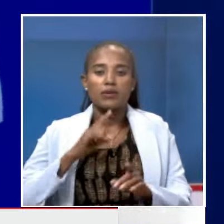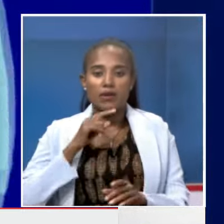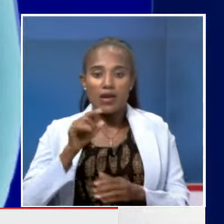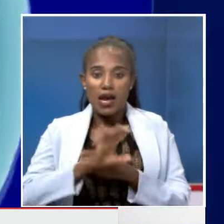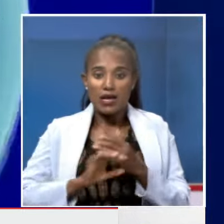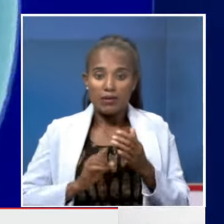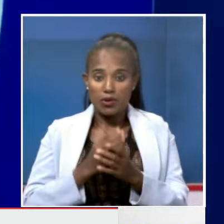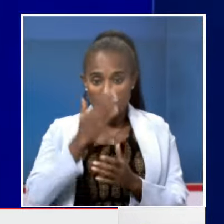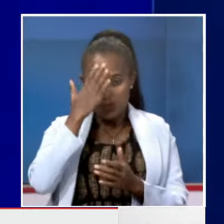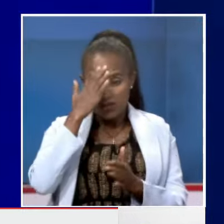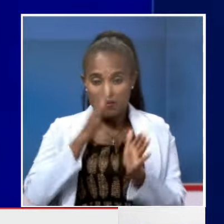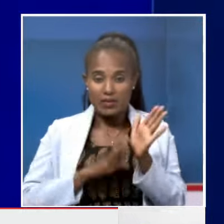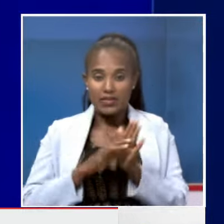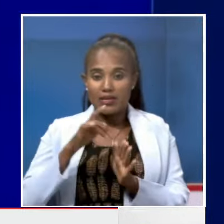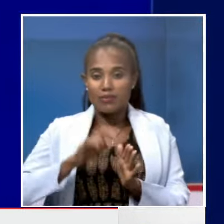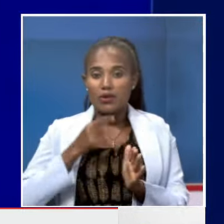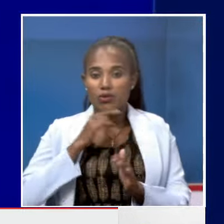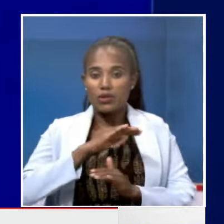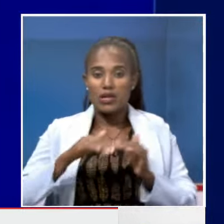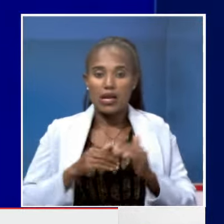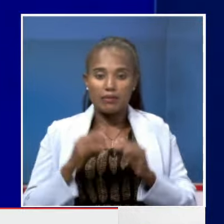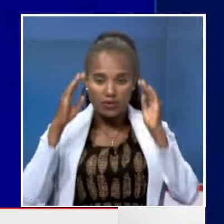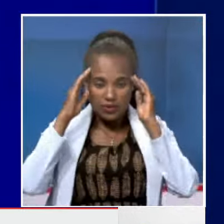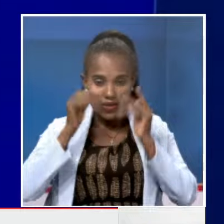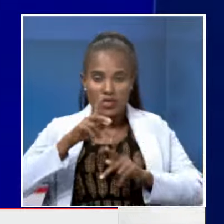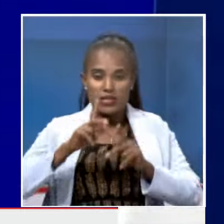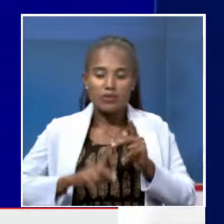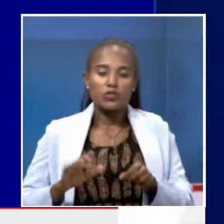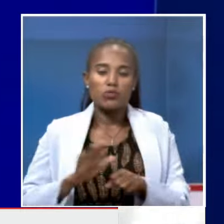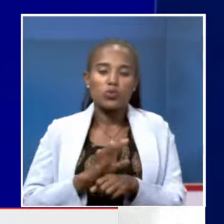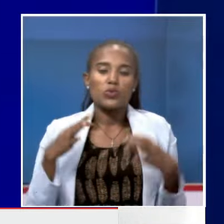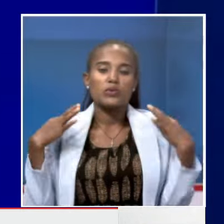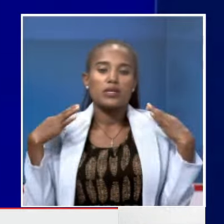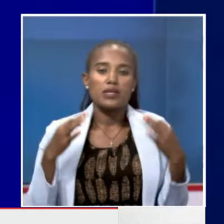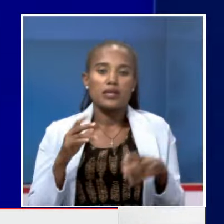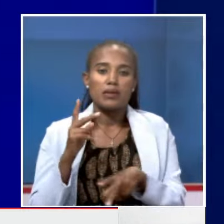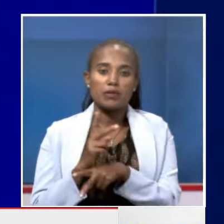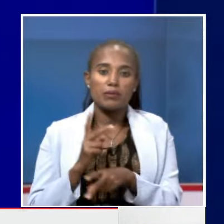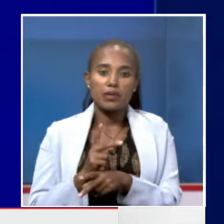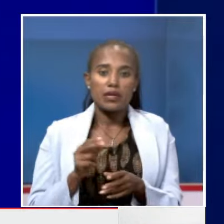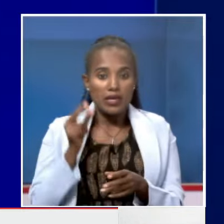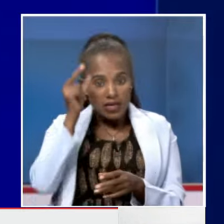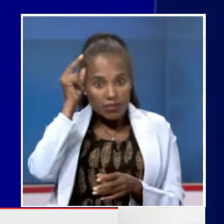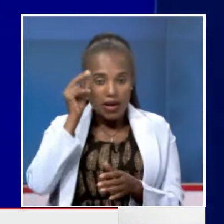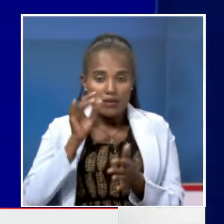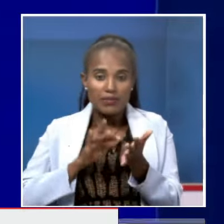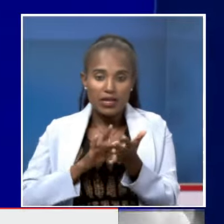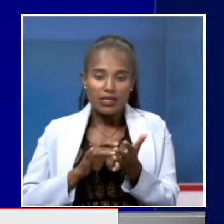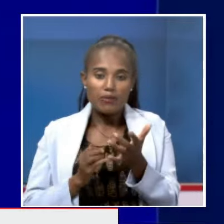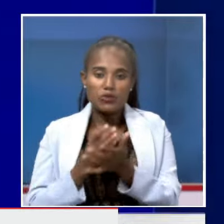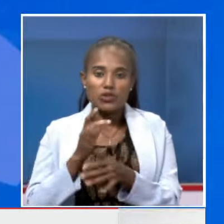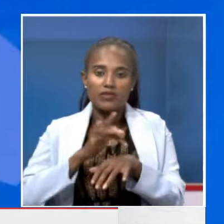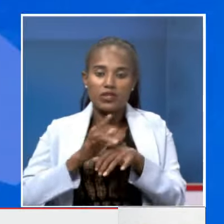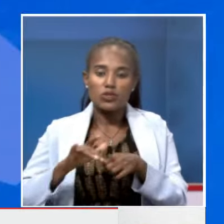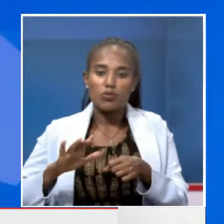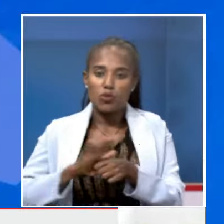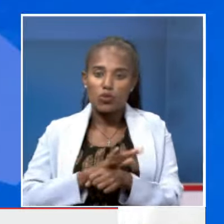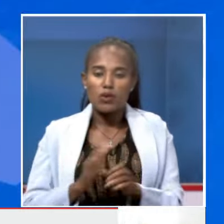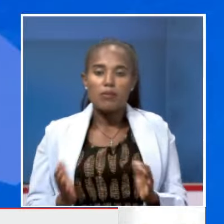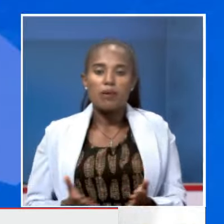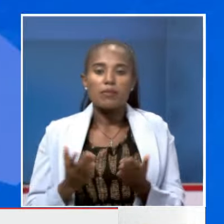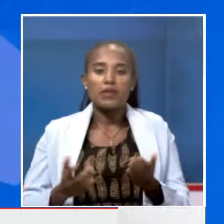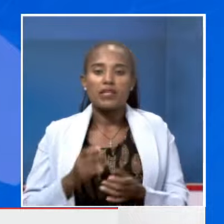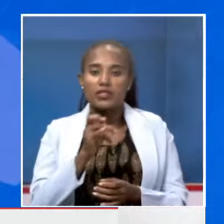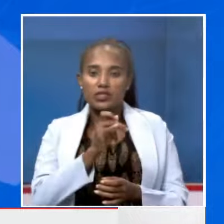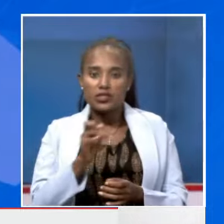በቀል እውቀትን ማሳደግ ይገባል ያሉት ጠቅላይ ሚኒስትሩም የህዝባችንን ሙሉ ጤንነት ለመጠበቅ የባህል መድኃኒት አምራቾችን ክፍተታቸውን ሞልቶ ማበረታታት